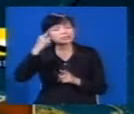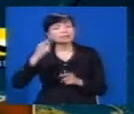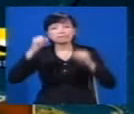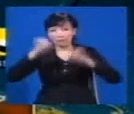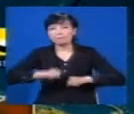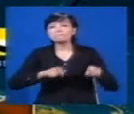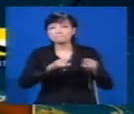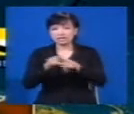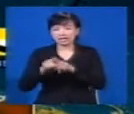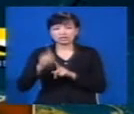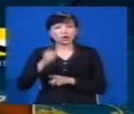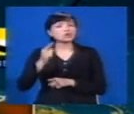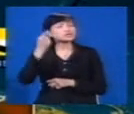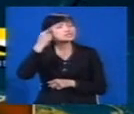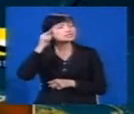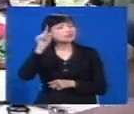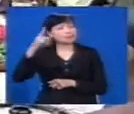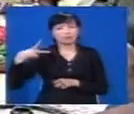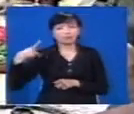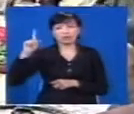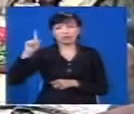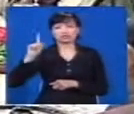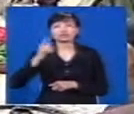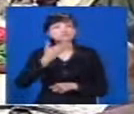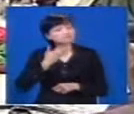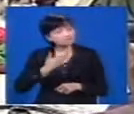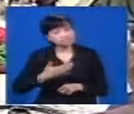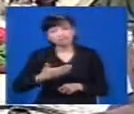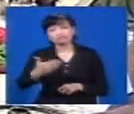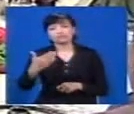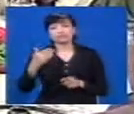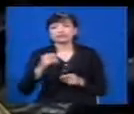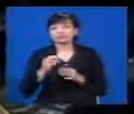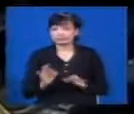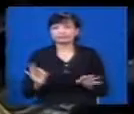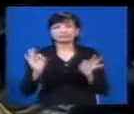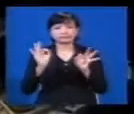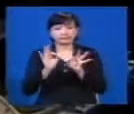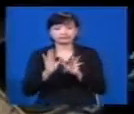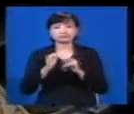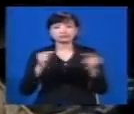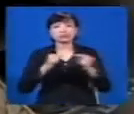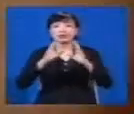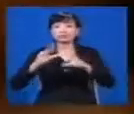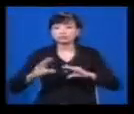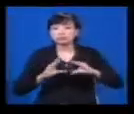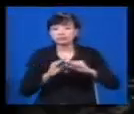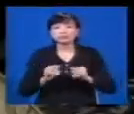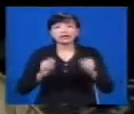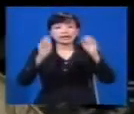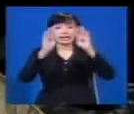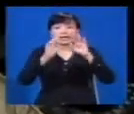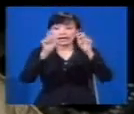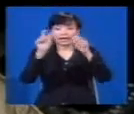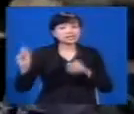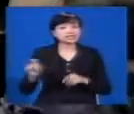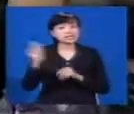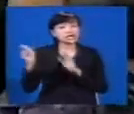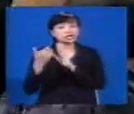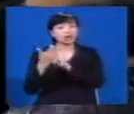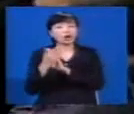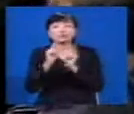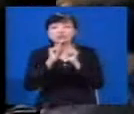ถึงผลประโยชน์โดยรวมของภูมิภาคในระยะยาวเป็นสำคัญในการประชุมสุดยอดเอเชียตะวันออกเน้นการ